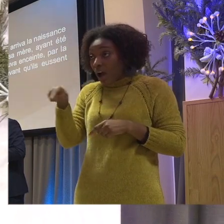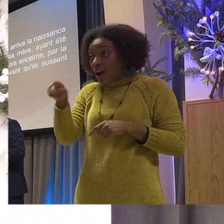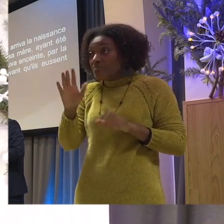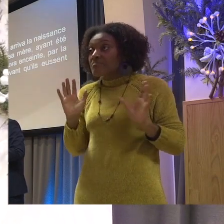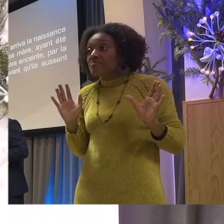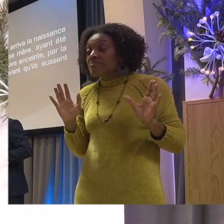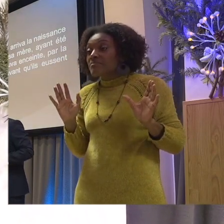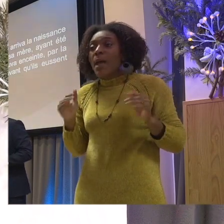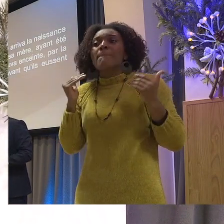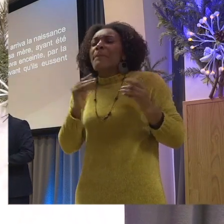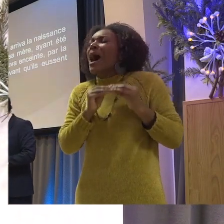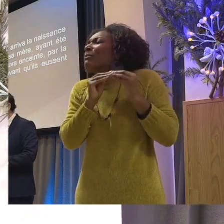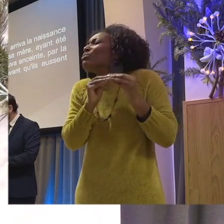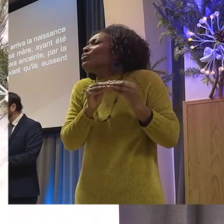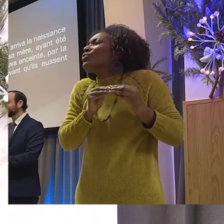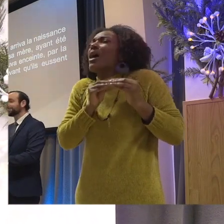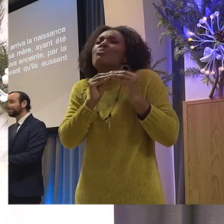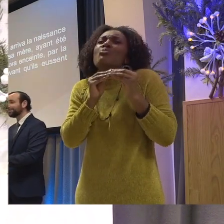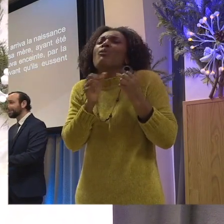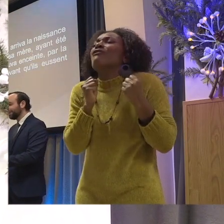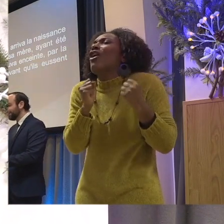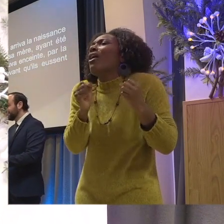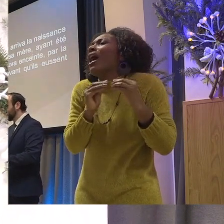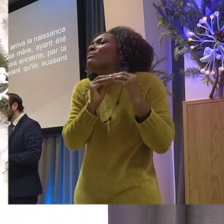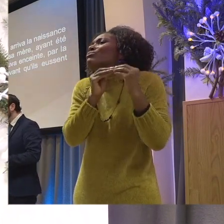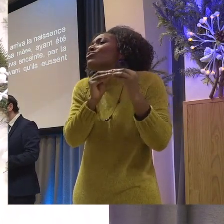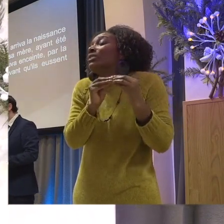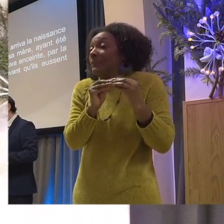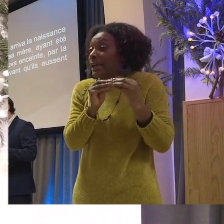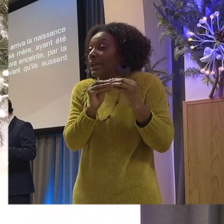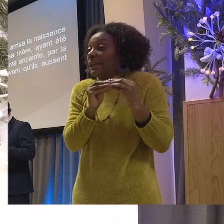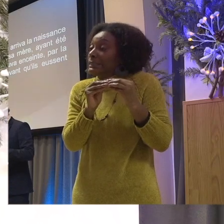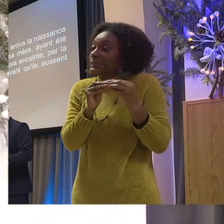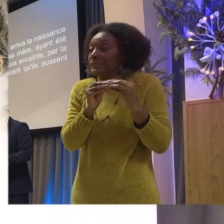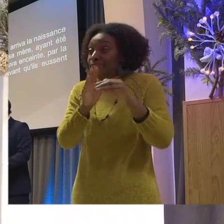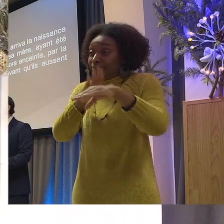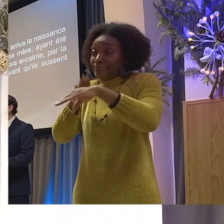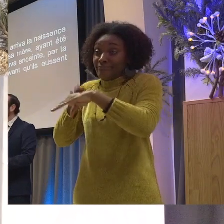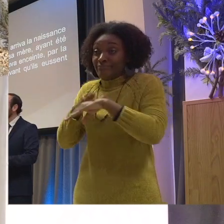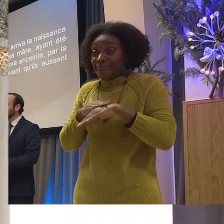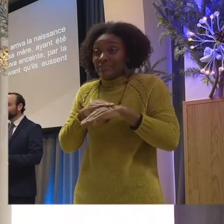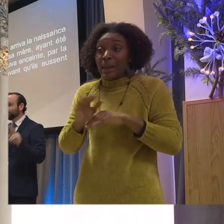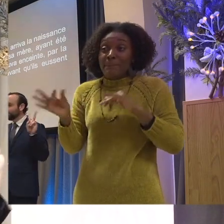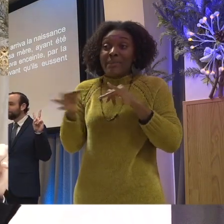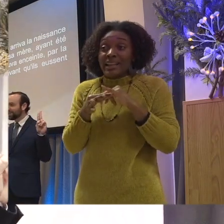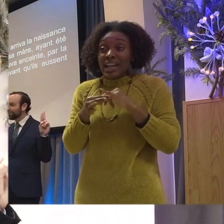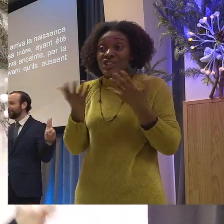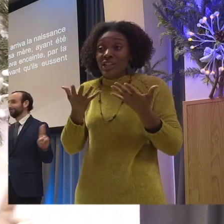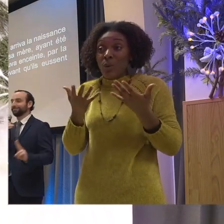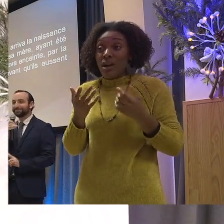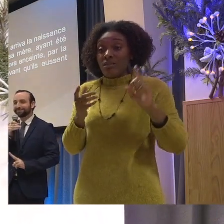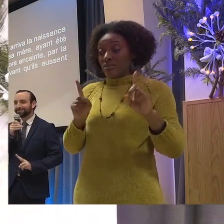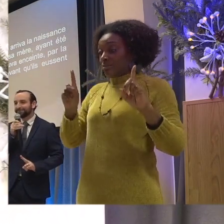Même si vous vous aimez très fort, et c'est très bien, rappelez-vous ceci, c'est qu'un mariage, c'est l'union de deux